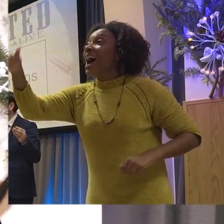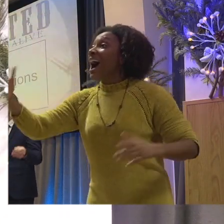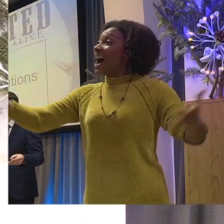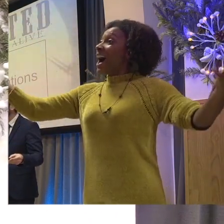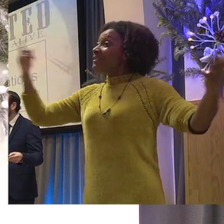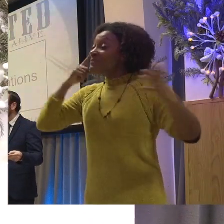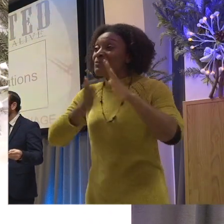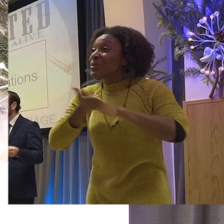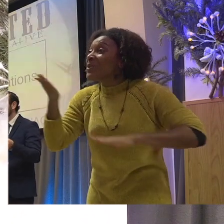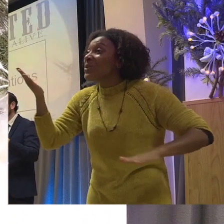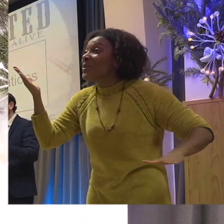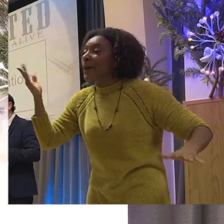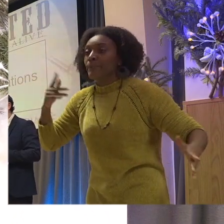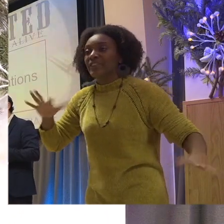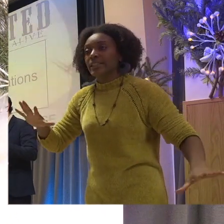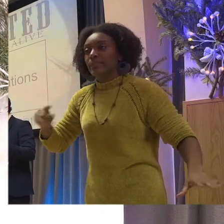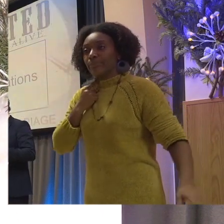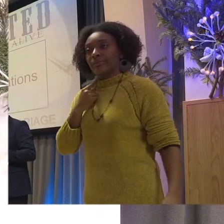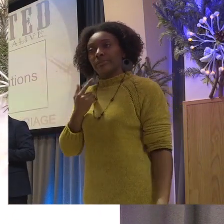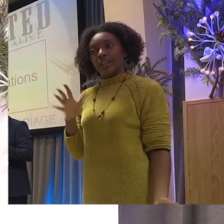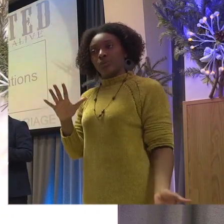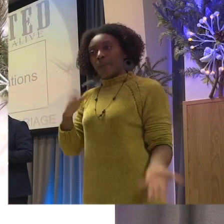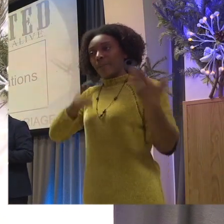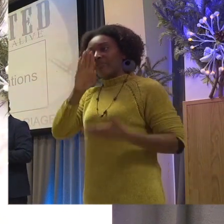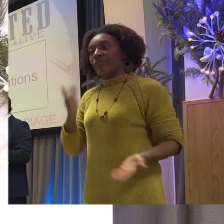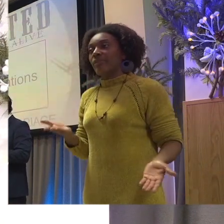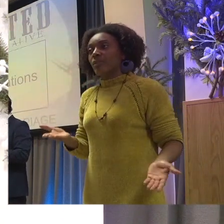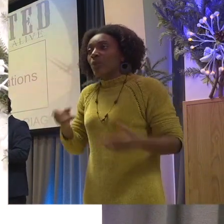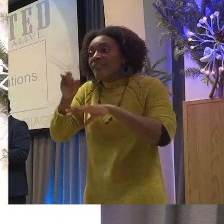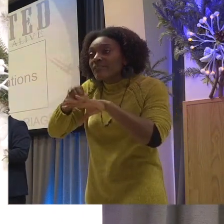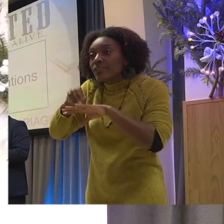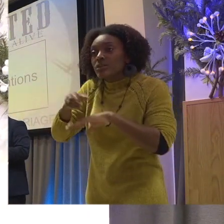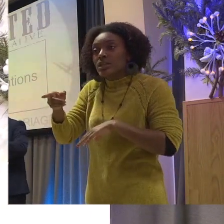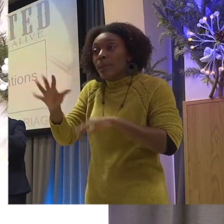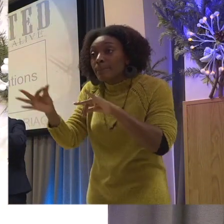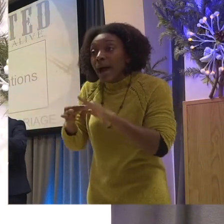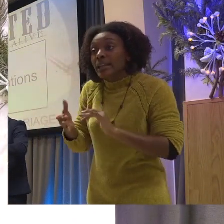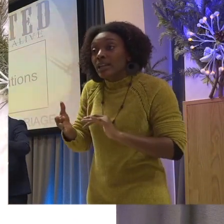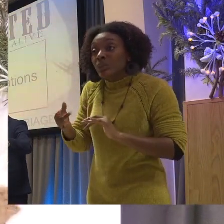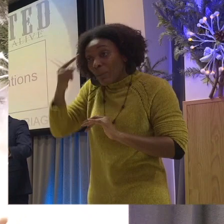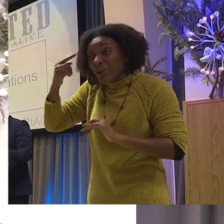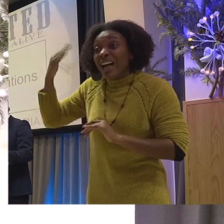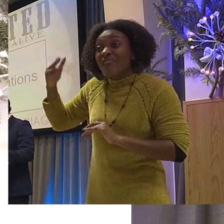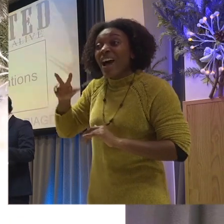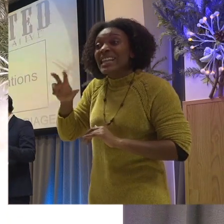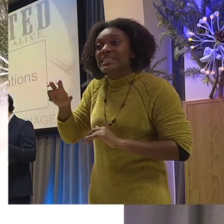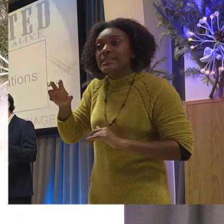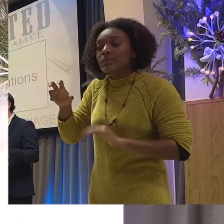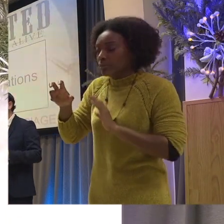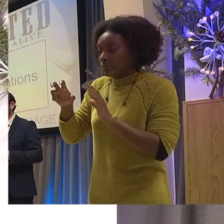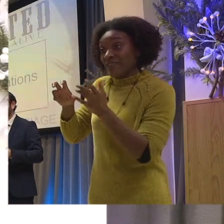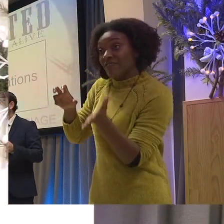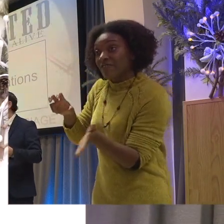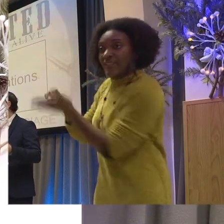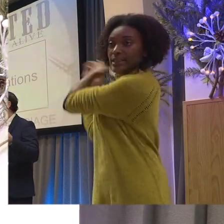la catastrophe. Si tu es célibataire ou fiancé ou marié, tu dois couper absolument tous les liens avec les